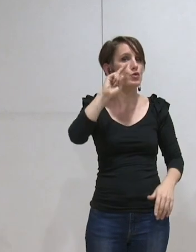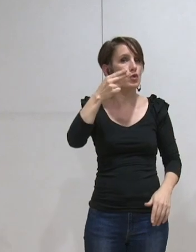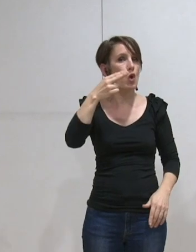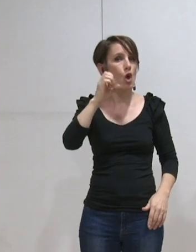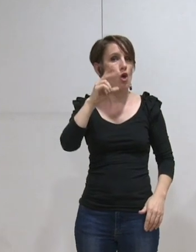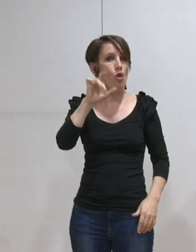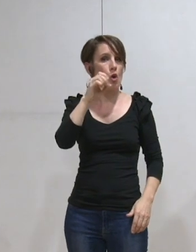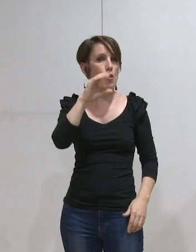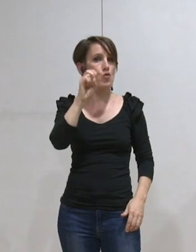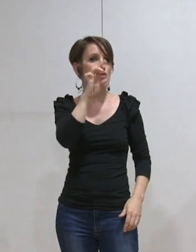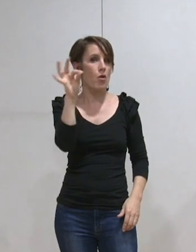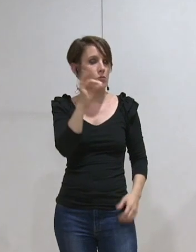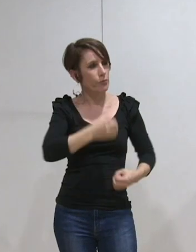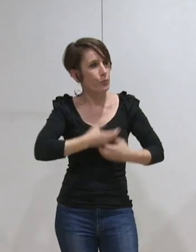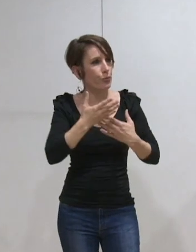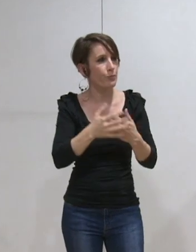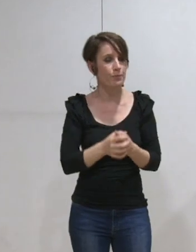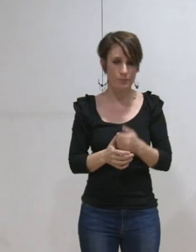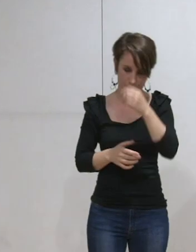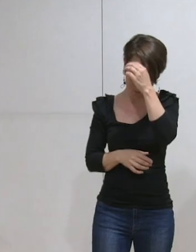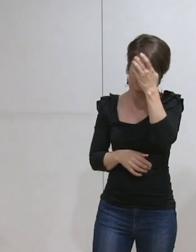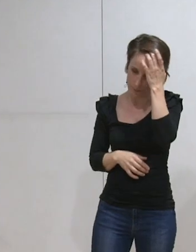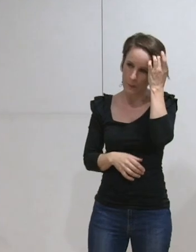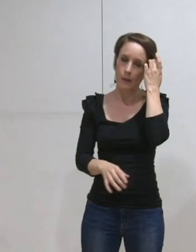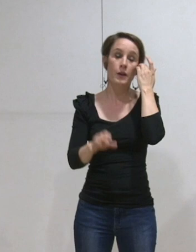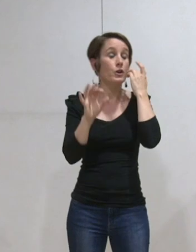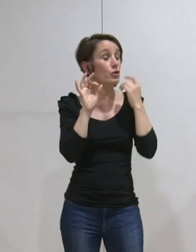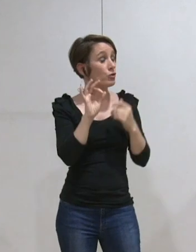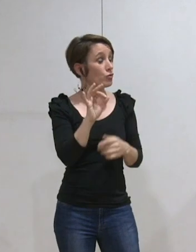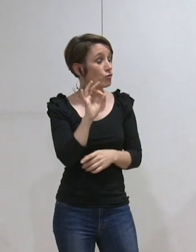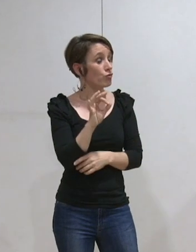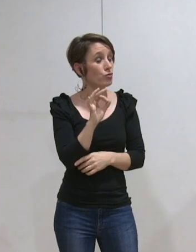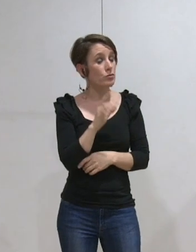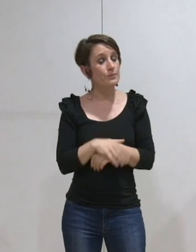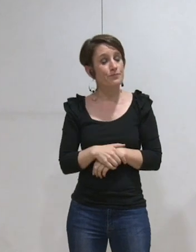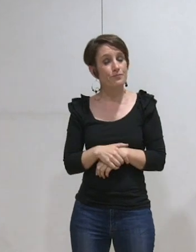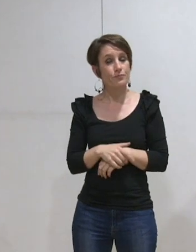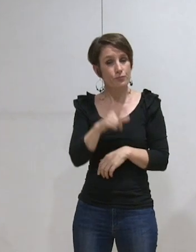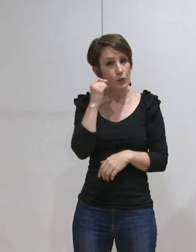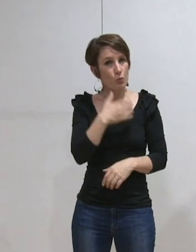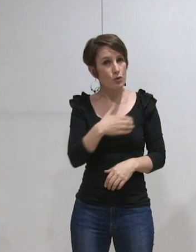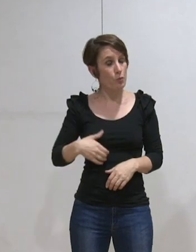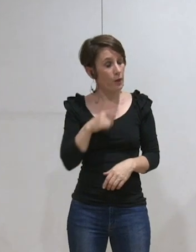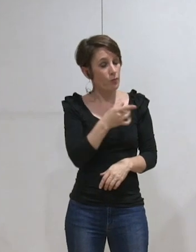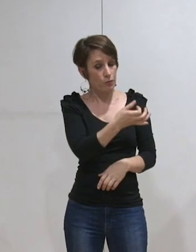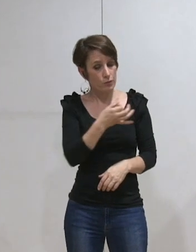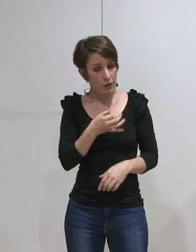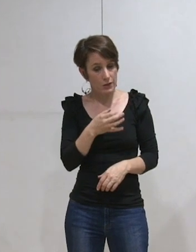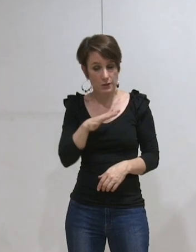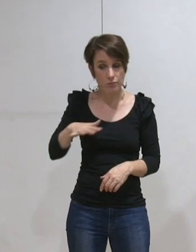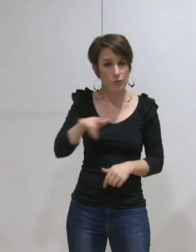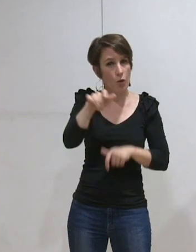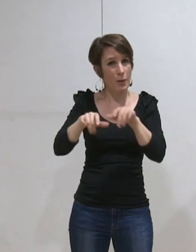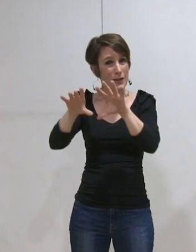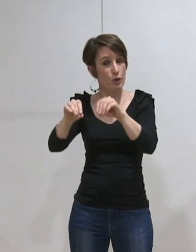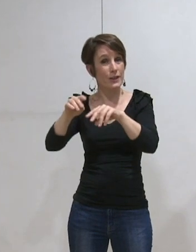oui monsieur le Maire vous l'avez dit les habitants de la Ville-Neuve et du village olympique comme tous les Grenoblois et même plus largement